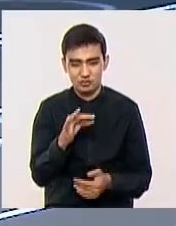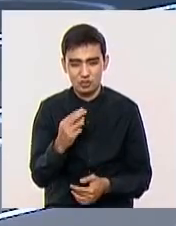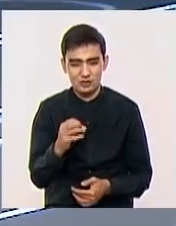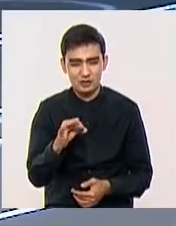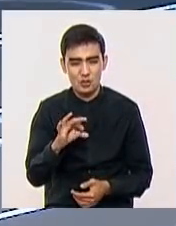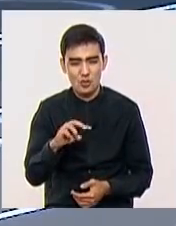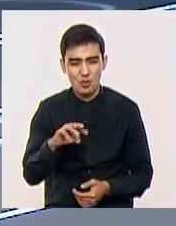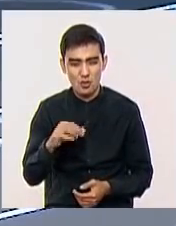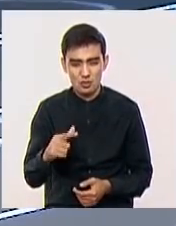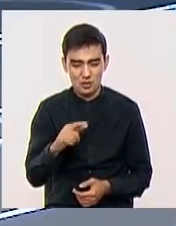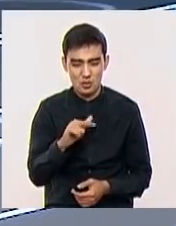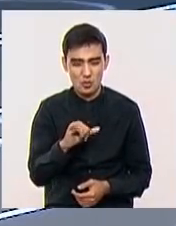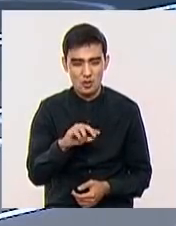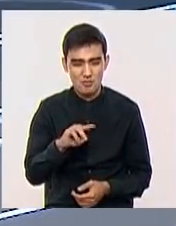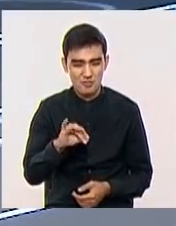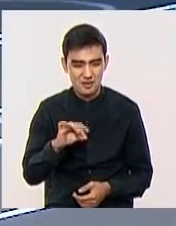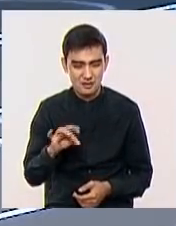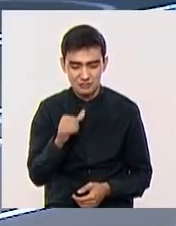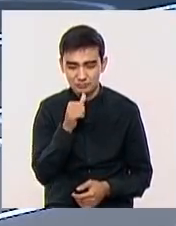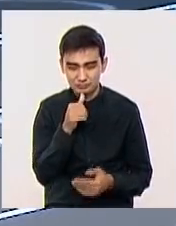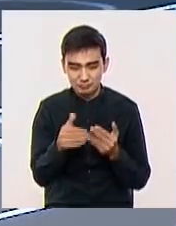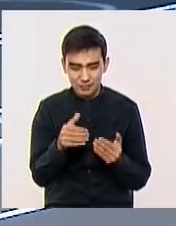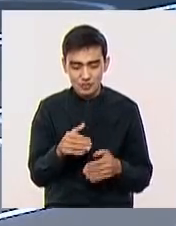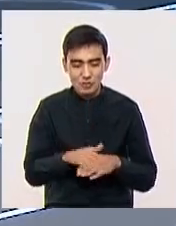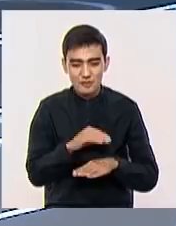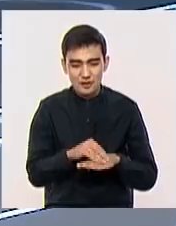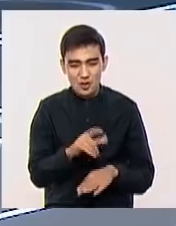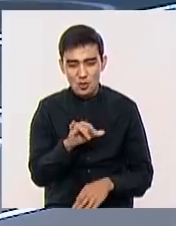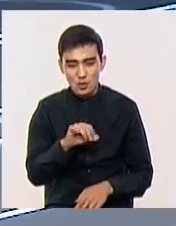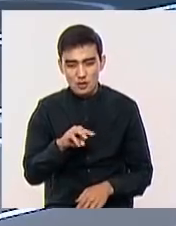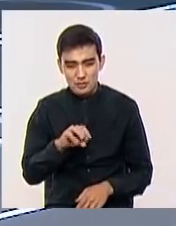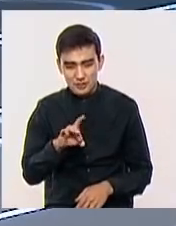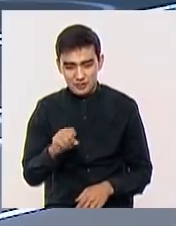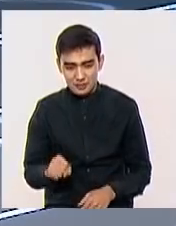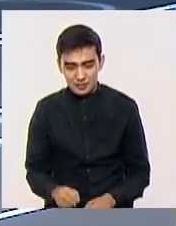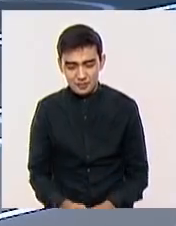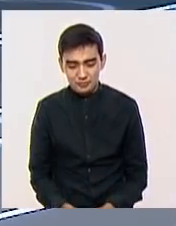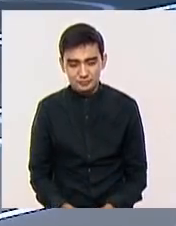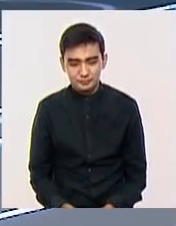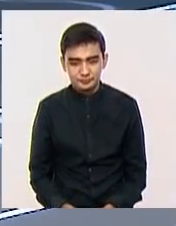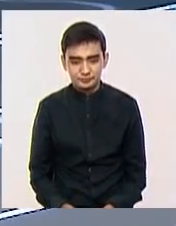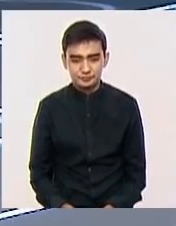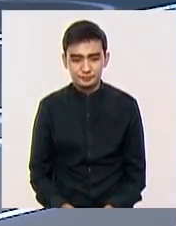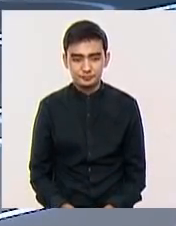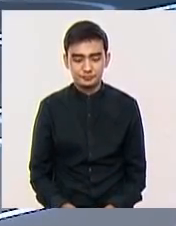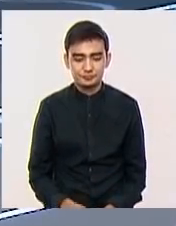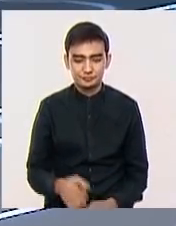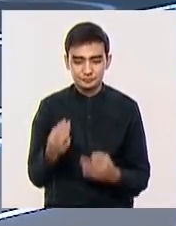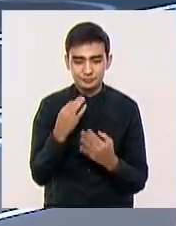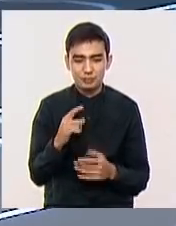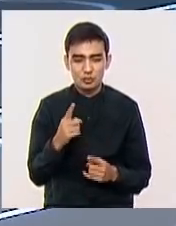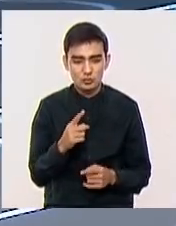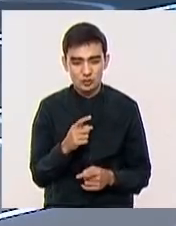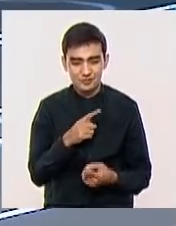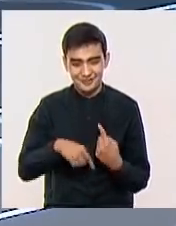социологом Гульмирой Илеовой. Добрый вечер, Гульмира Такшалыковна. Добрый вечер. Вот подскажите,